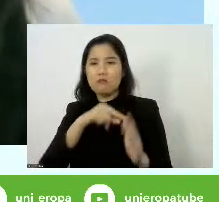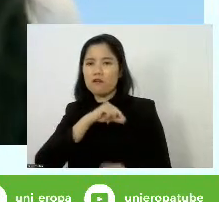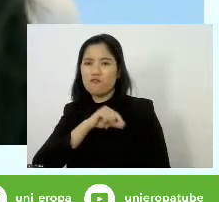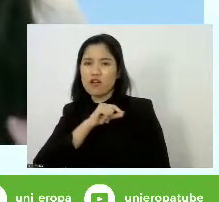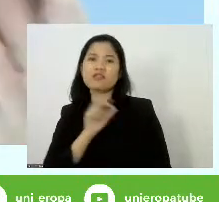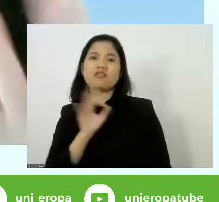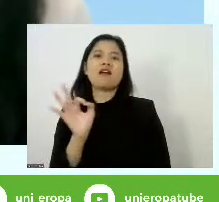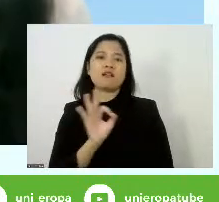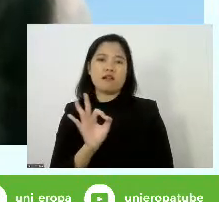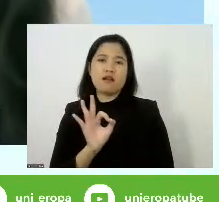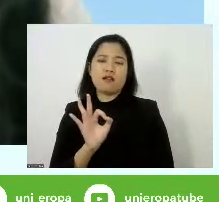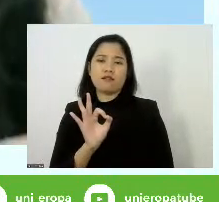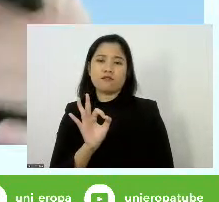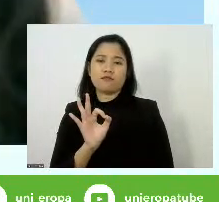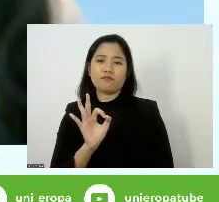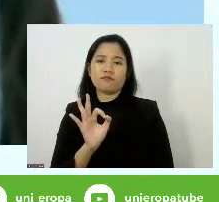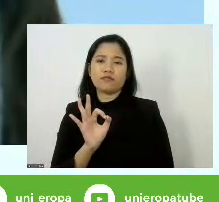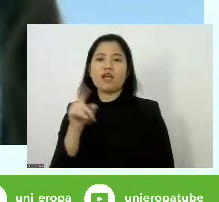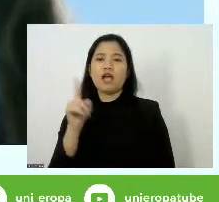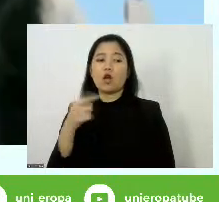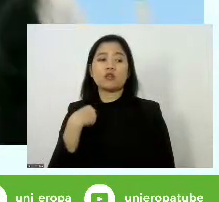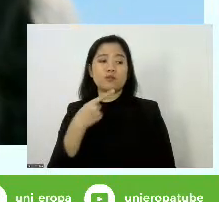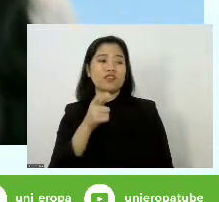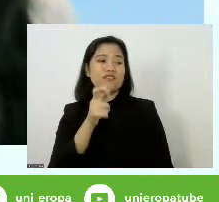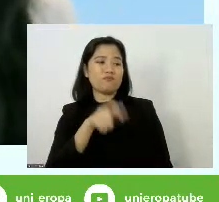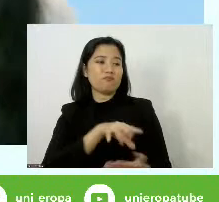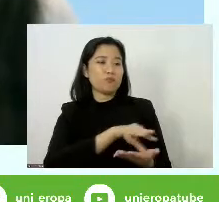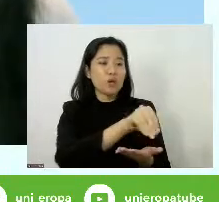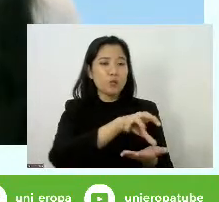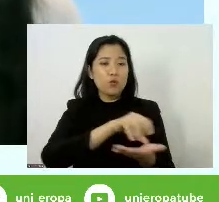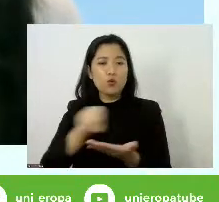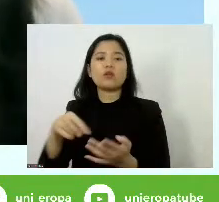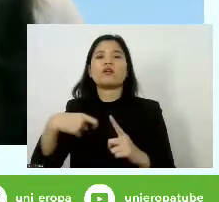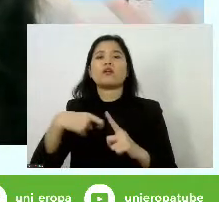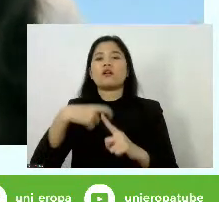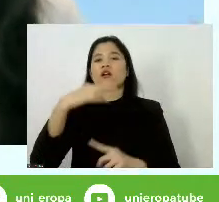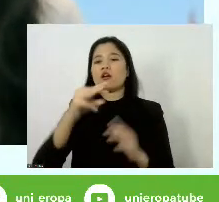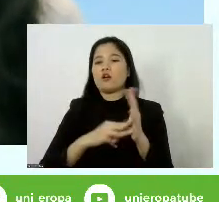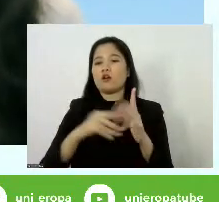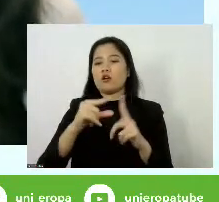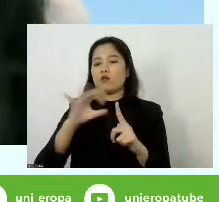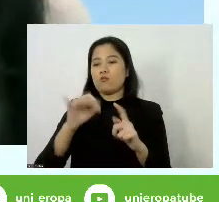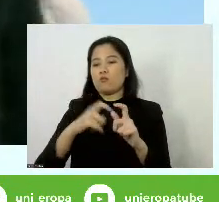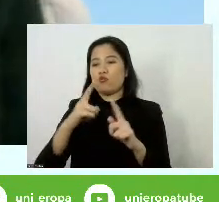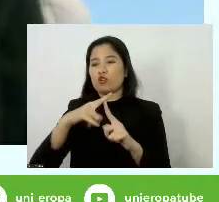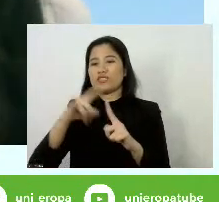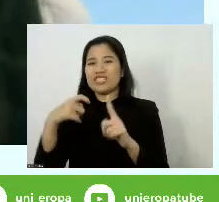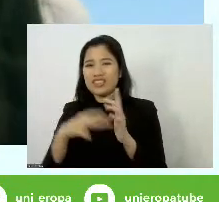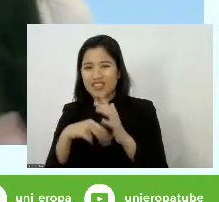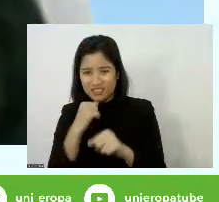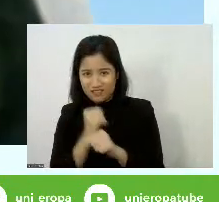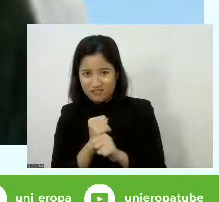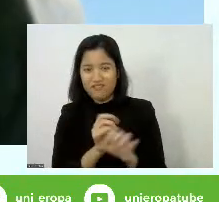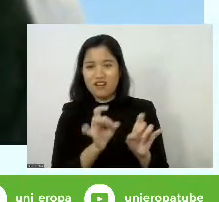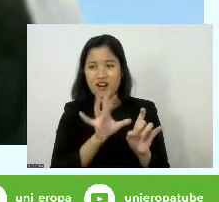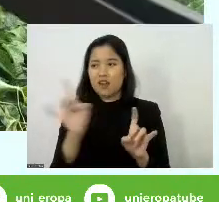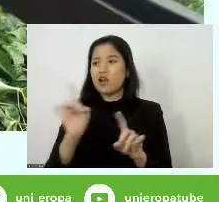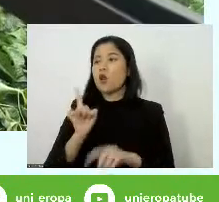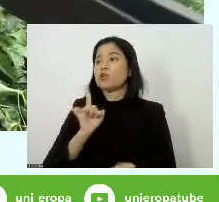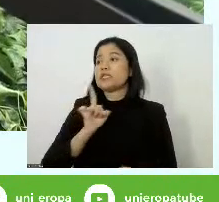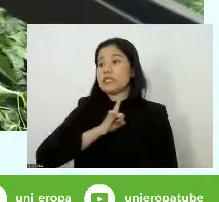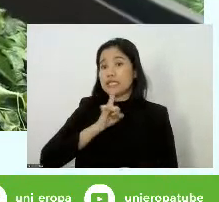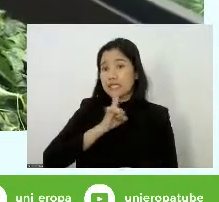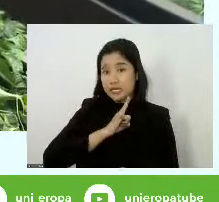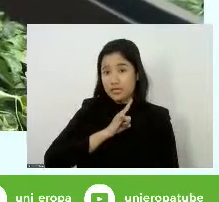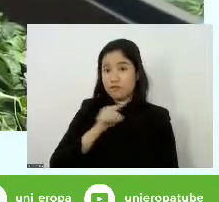sampah di rumah Reva engkau berkebun kamu jadi komposting sampah bagus tapi kalau kamu sendiri doang enggak bisa apa ya